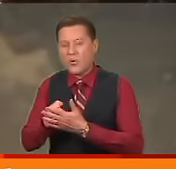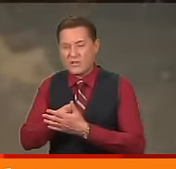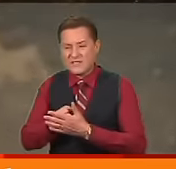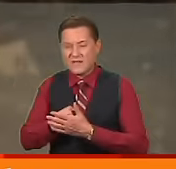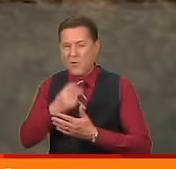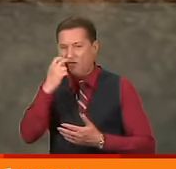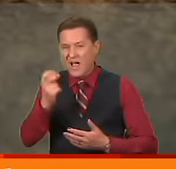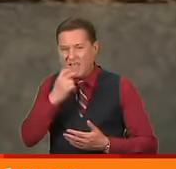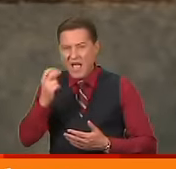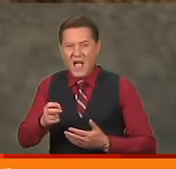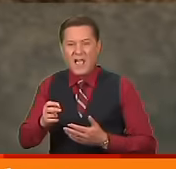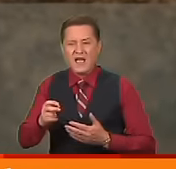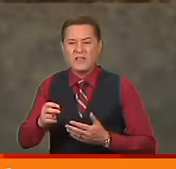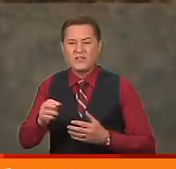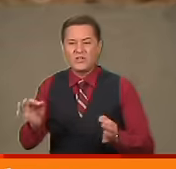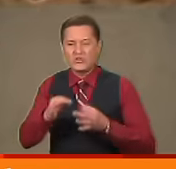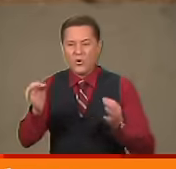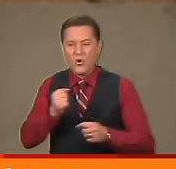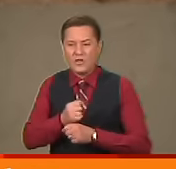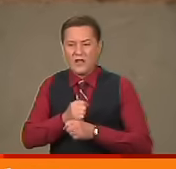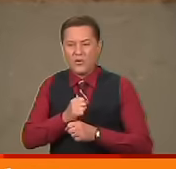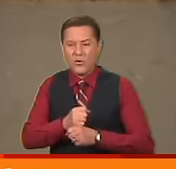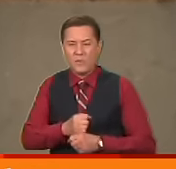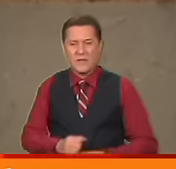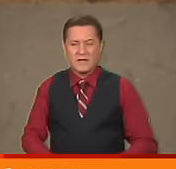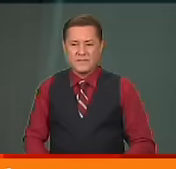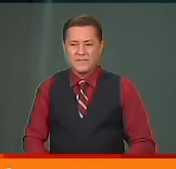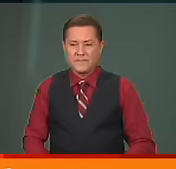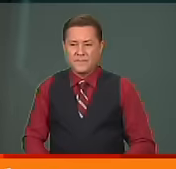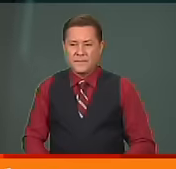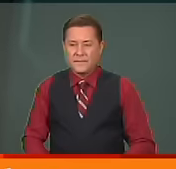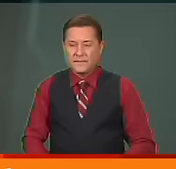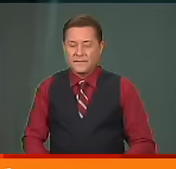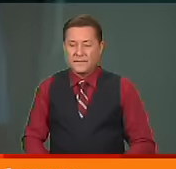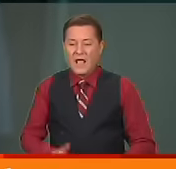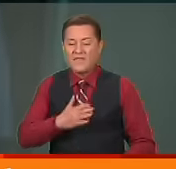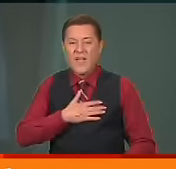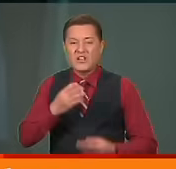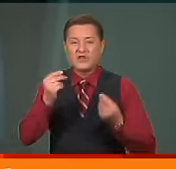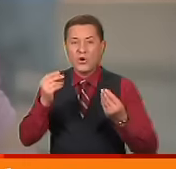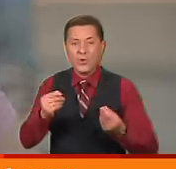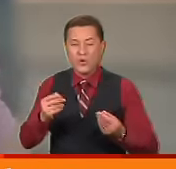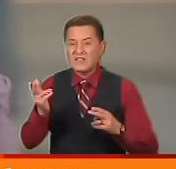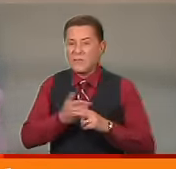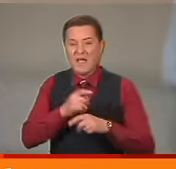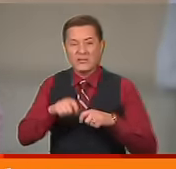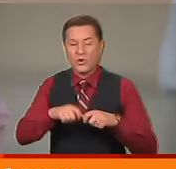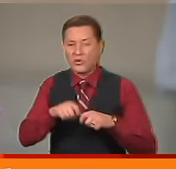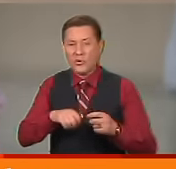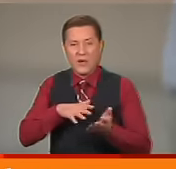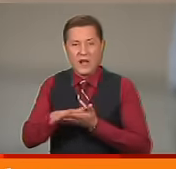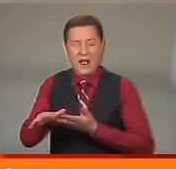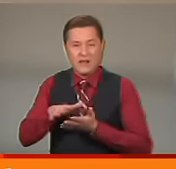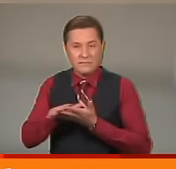каналізація, воняє так, що зайти не можна. А нам кажуть, добре, хай воняє, відкрити двері. Наші гроші безконтрольно йдуть знову